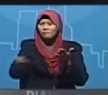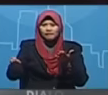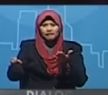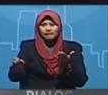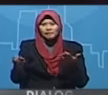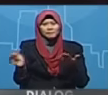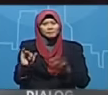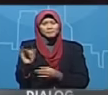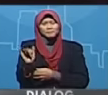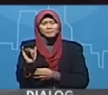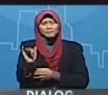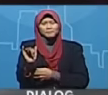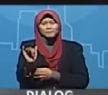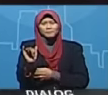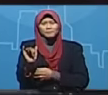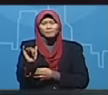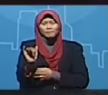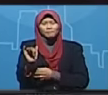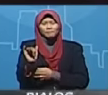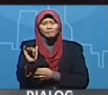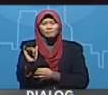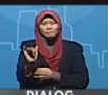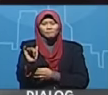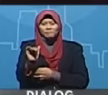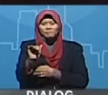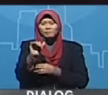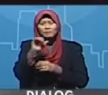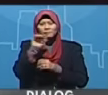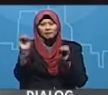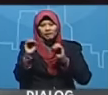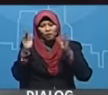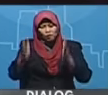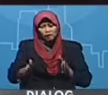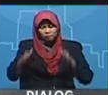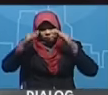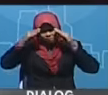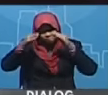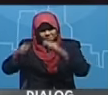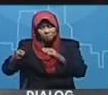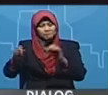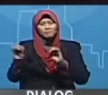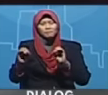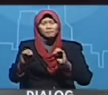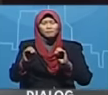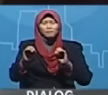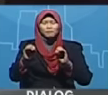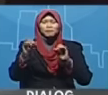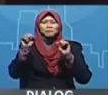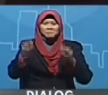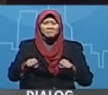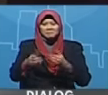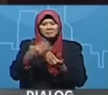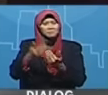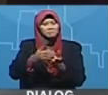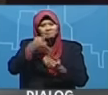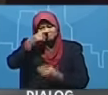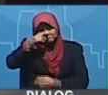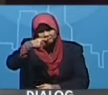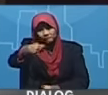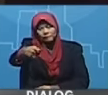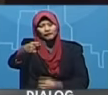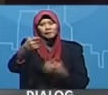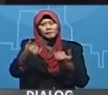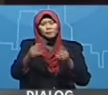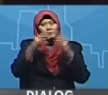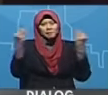seolah-olah diambil perhatian oleh kita sendiri lantaran mudah untuk menjadi mangsa. Malah kelemahan